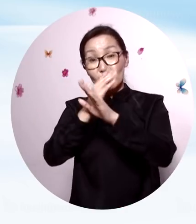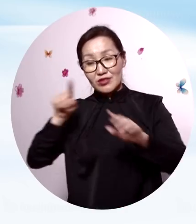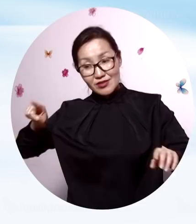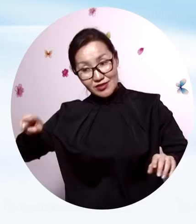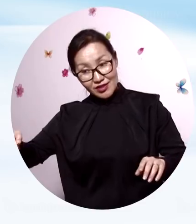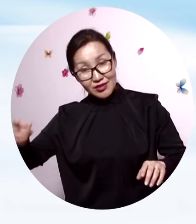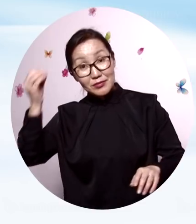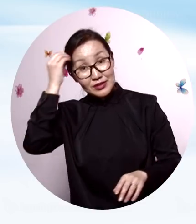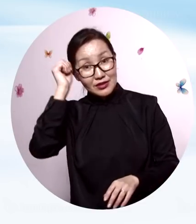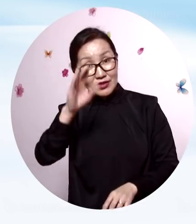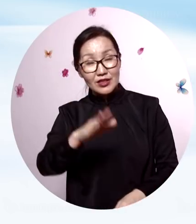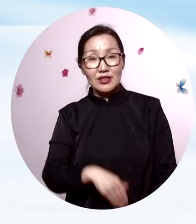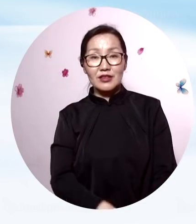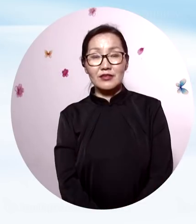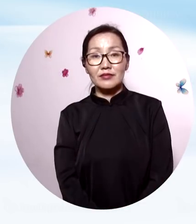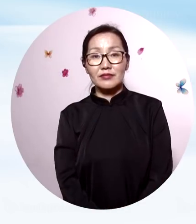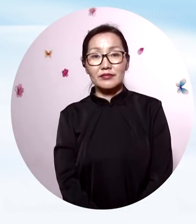санаарай.